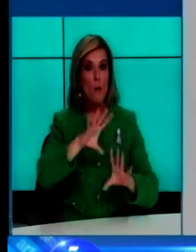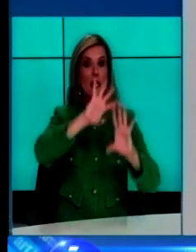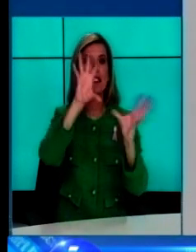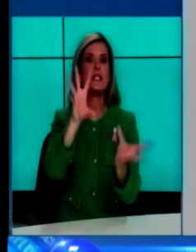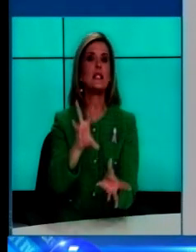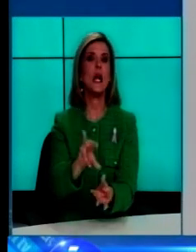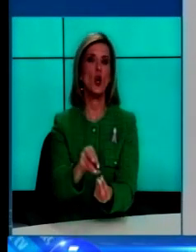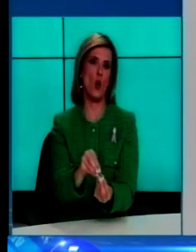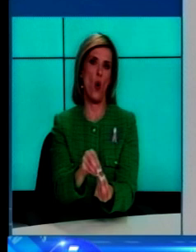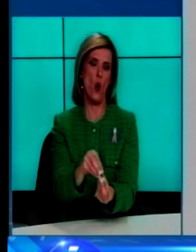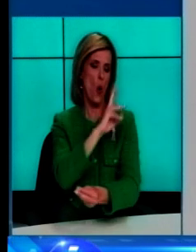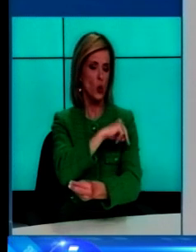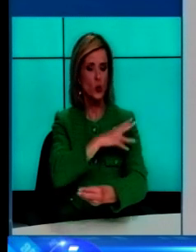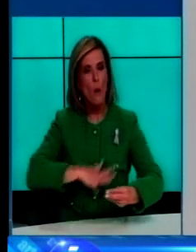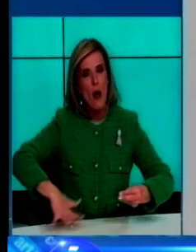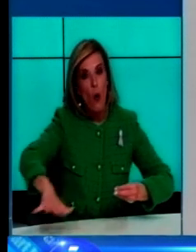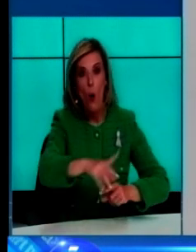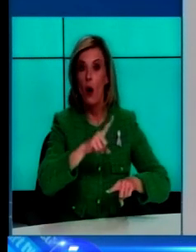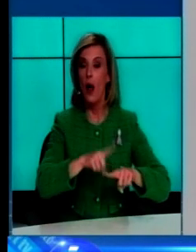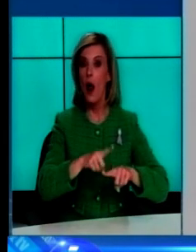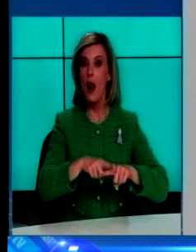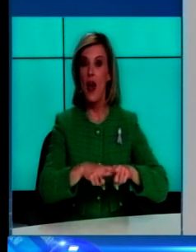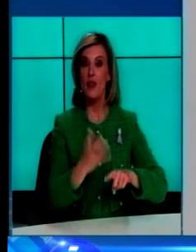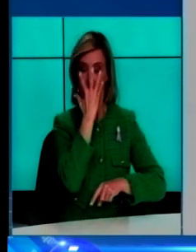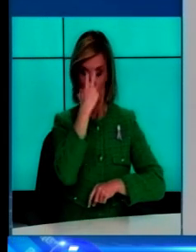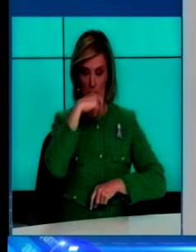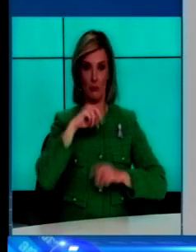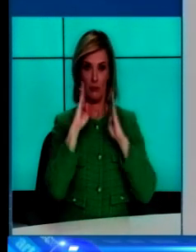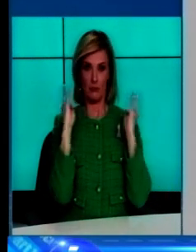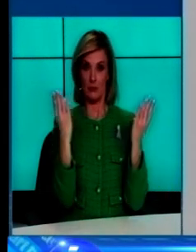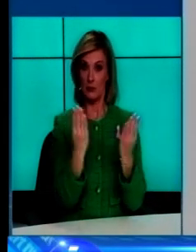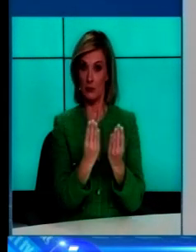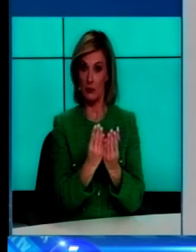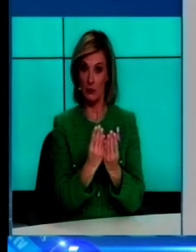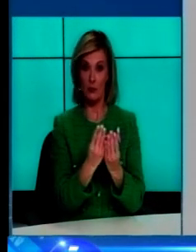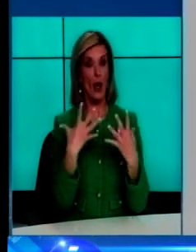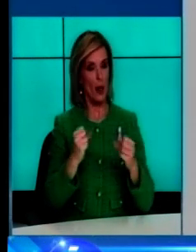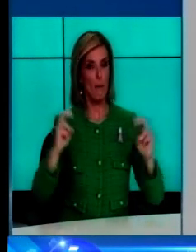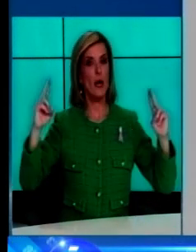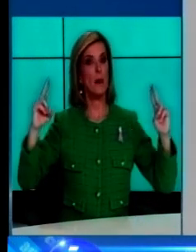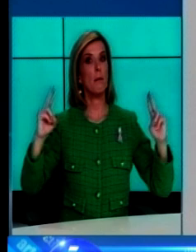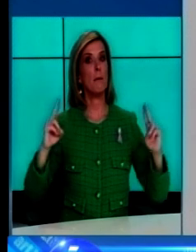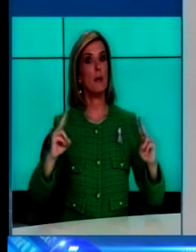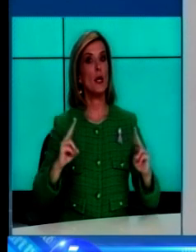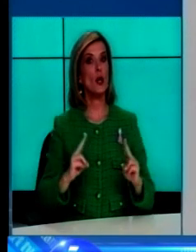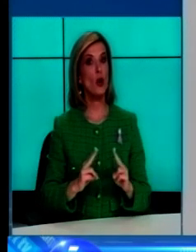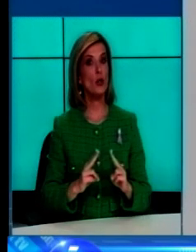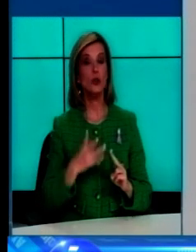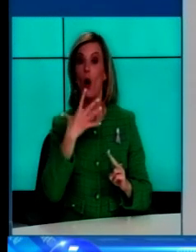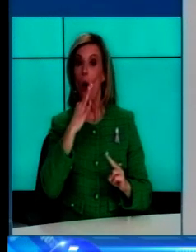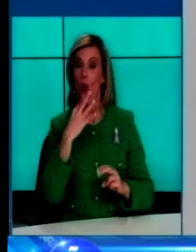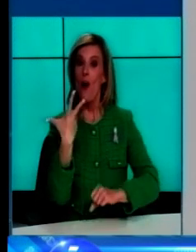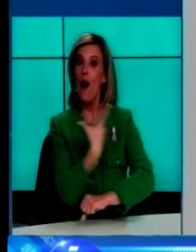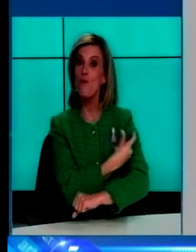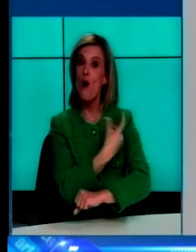επίπεδο νοσηλείας σε μεθ, όπου βλέπετε εδώ πέρα μια σημαντικότατη μείωση από τον εμβολιασμό σε σχέση με την νοσηλεία